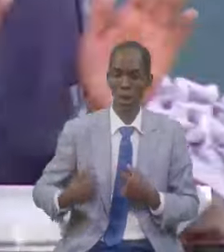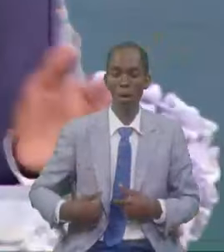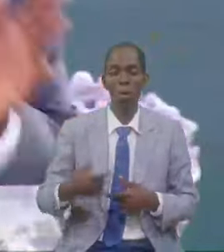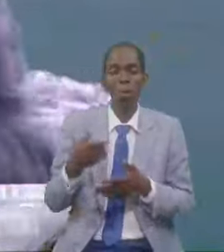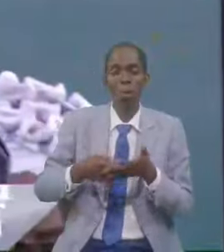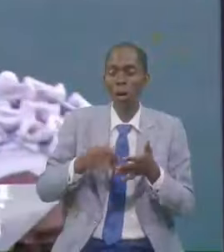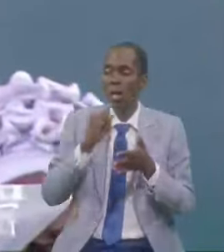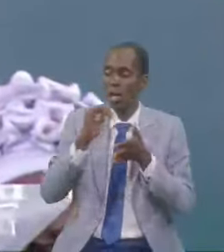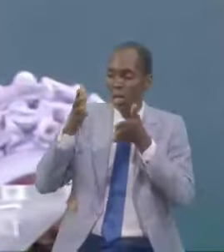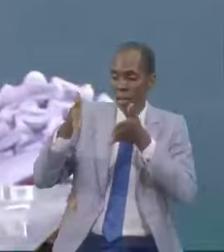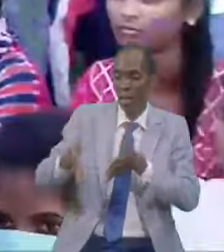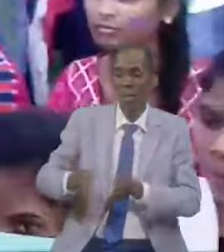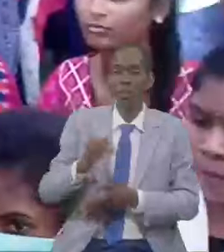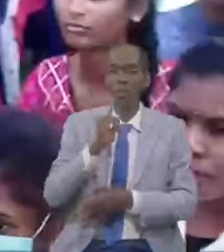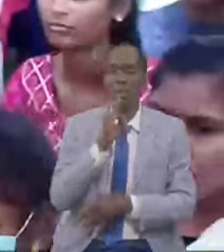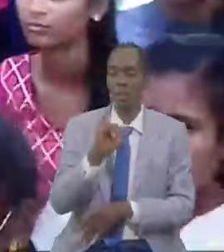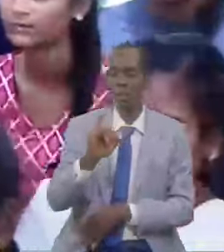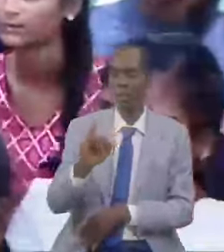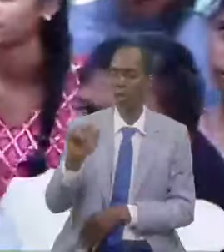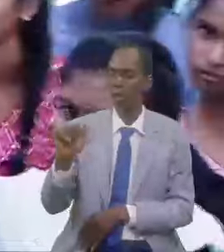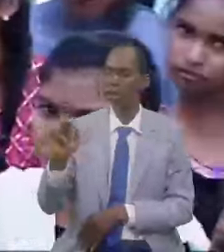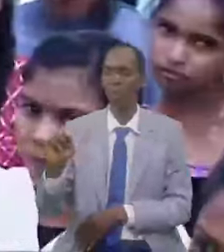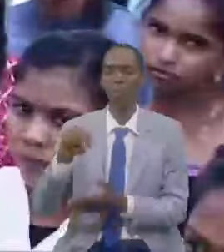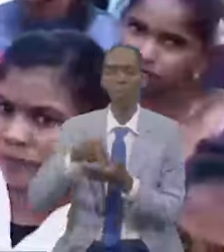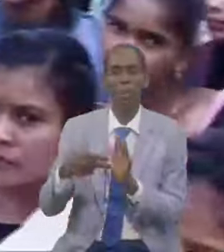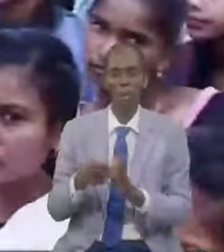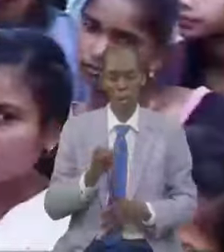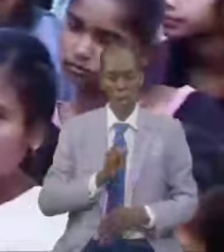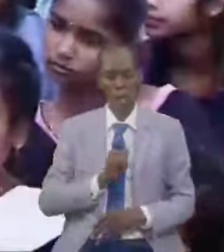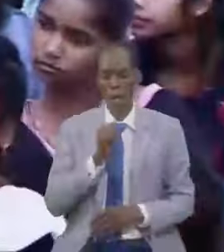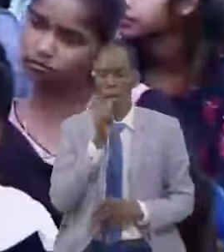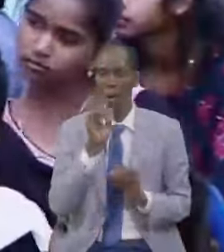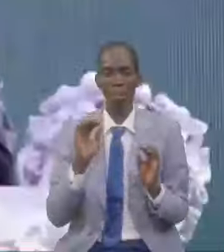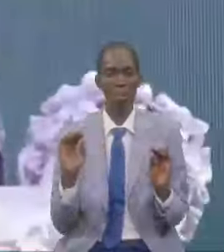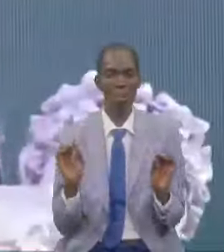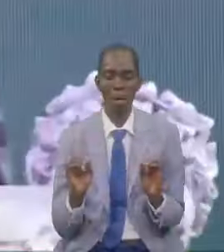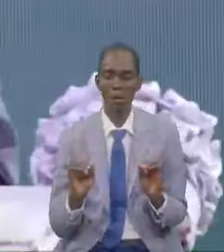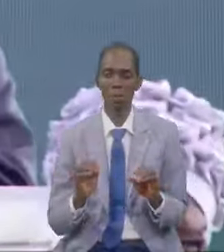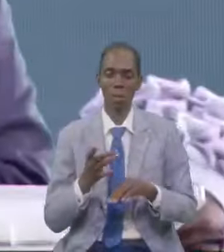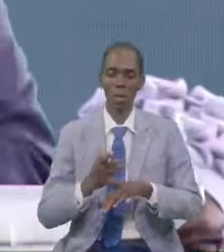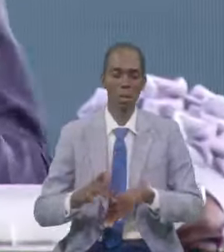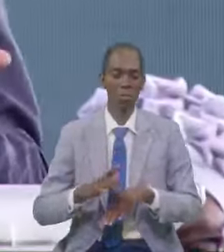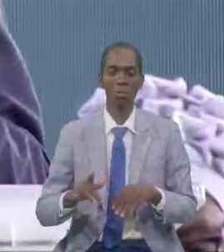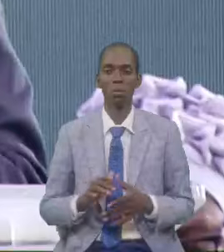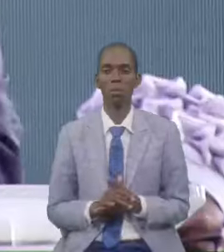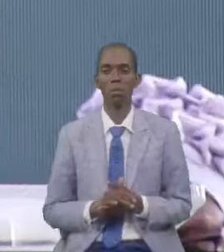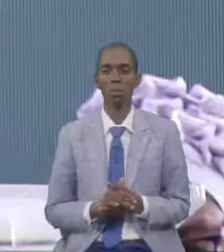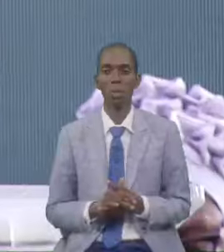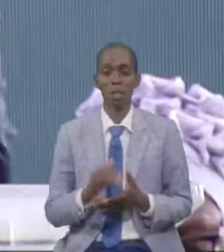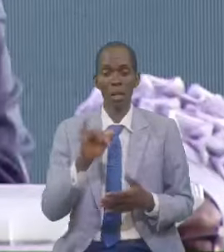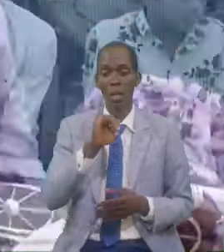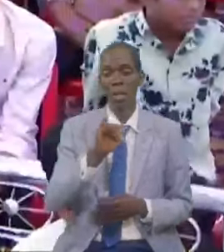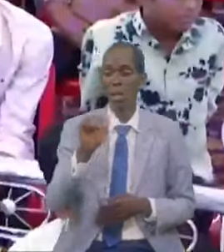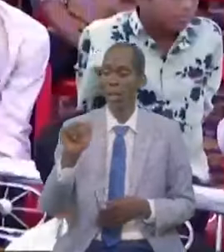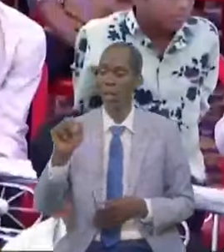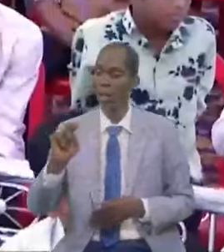is I am nothing. ఇక మిగిలి ఉండదంతా నేను ఏమీ కాను. That I am means I am